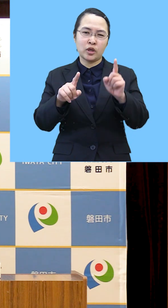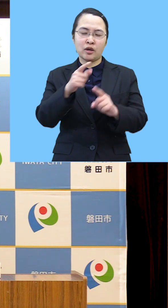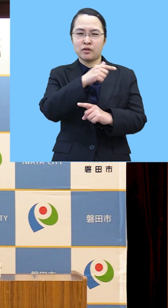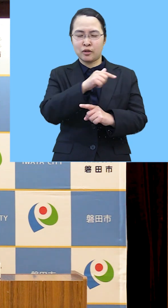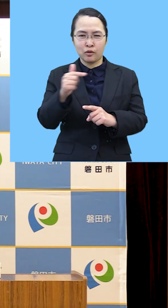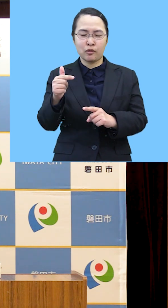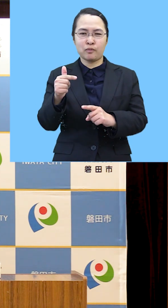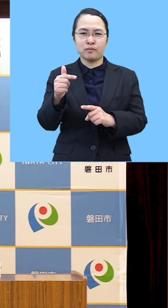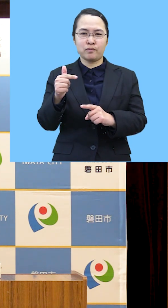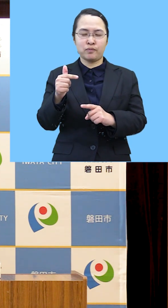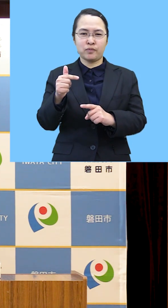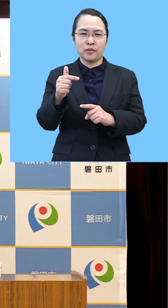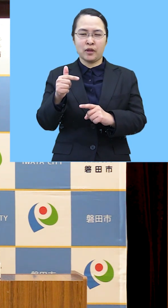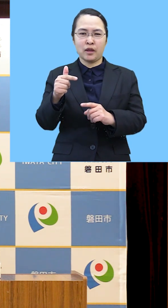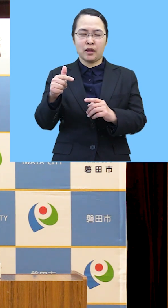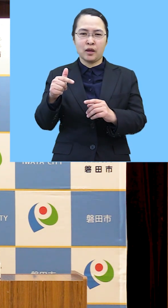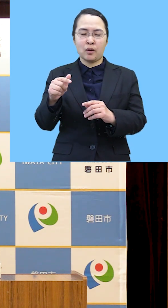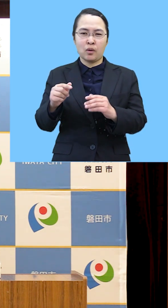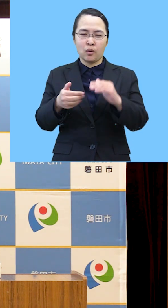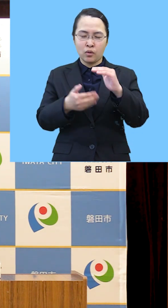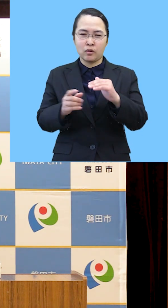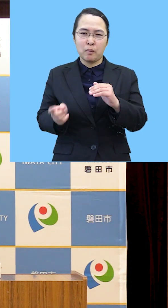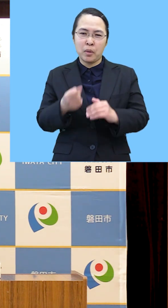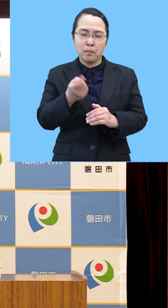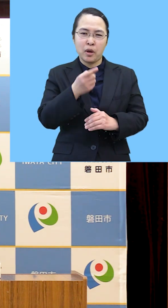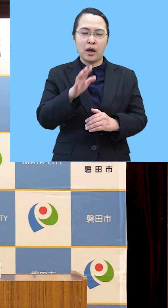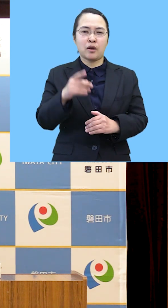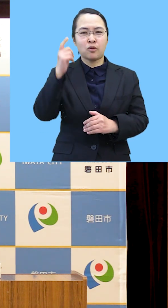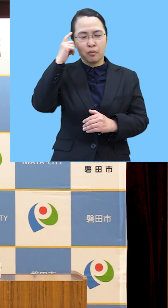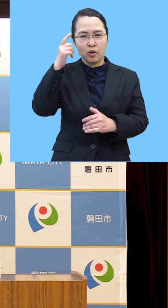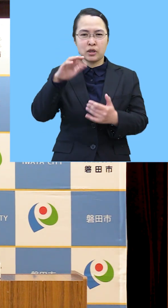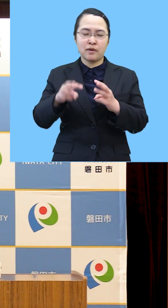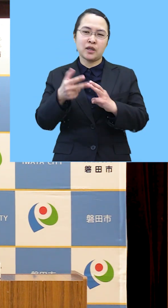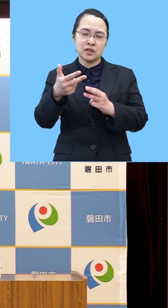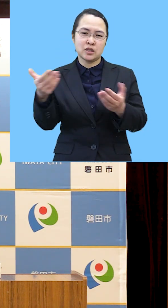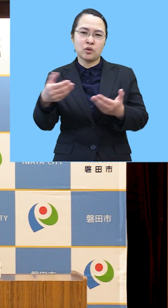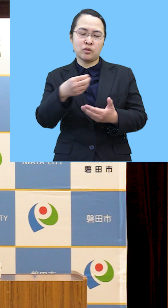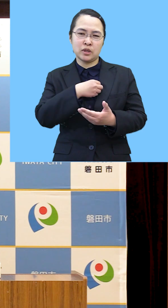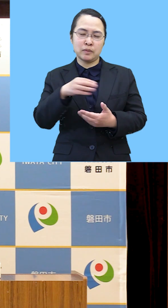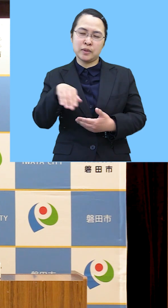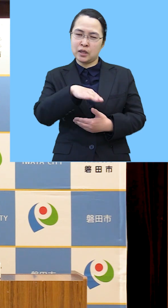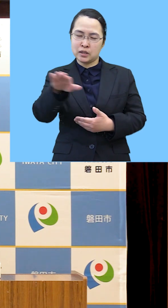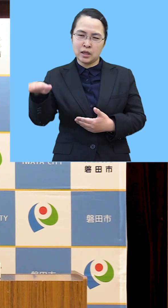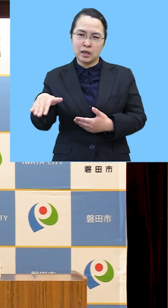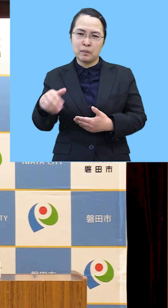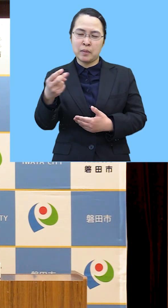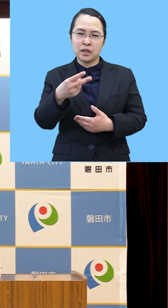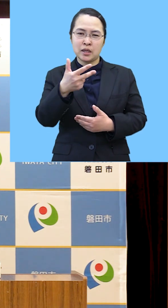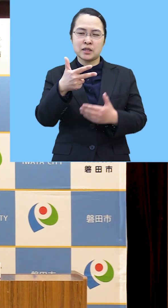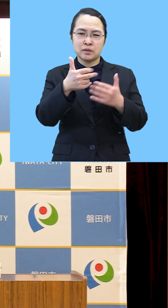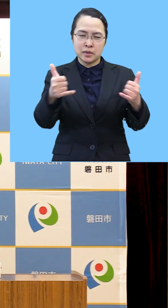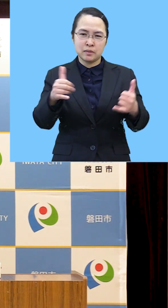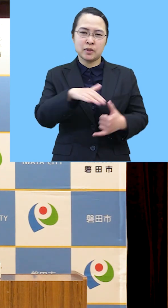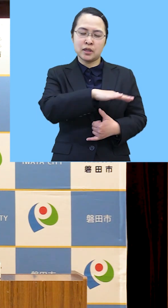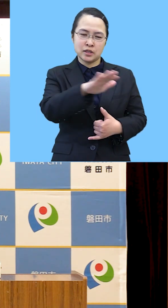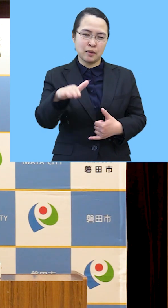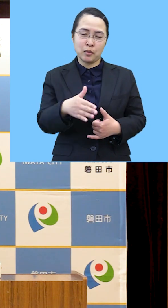んなまたことがあると思いますけれども、磐田市の職員一丸になってですね、そして市民も一丸になって